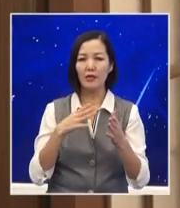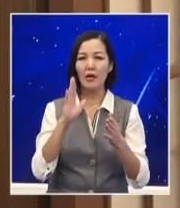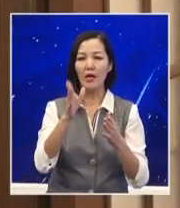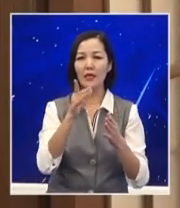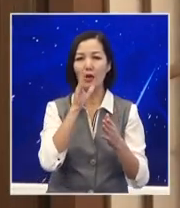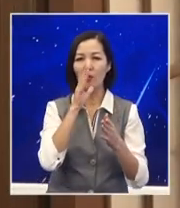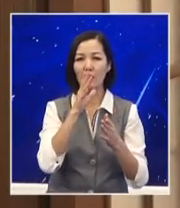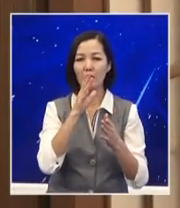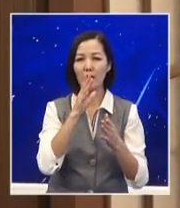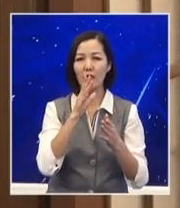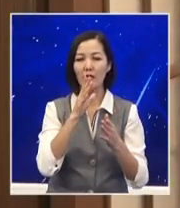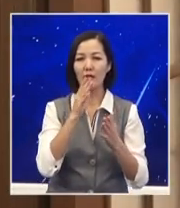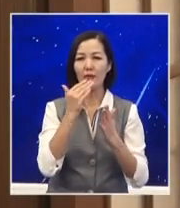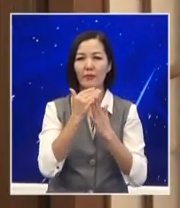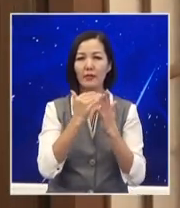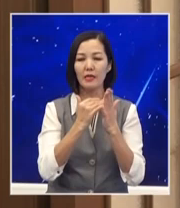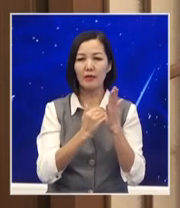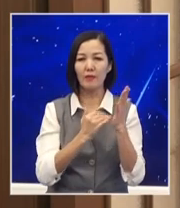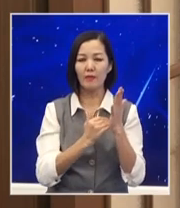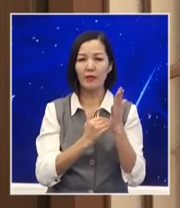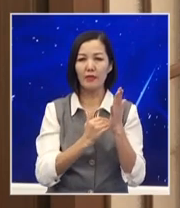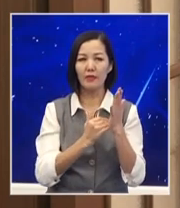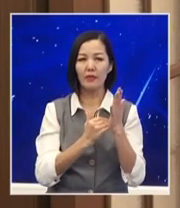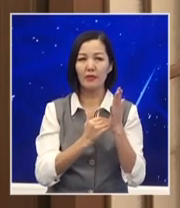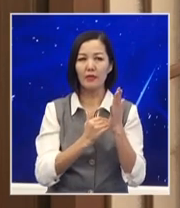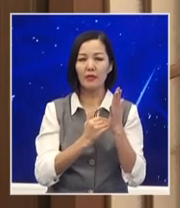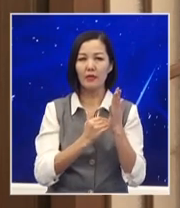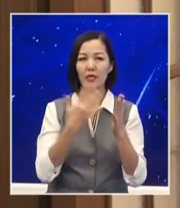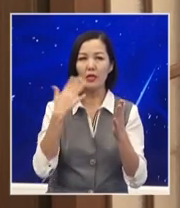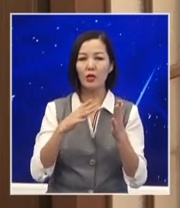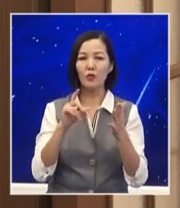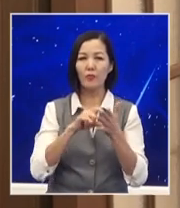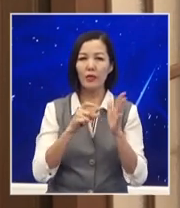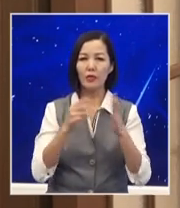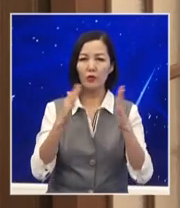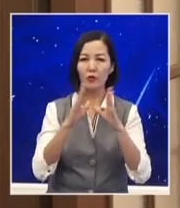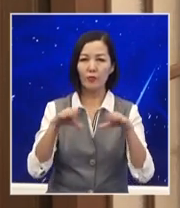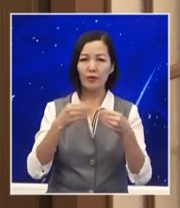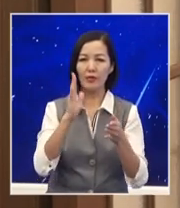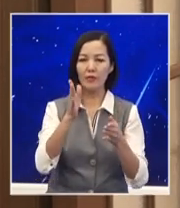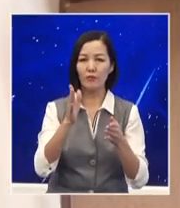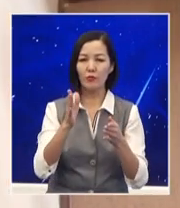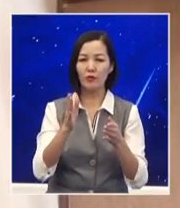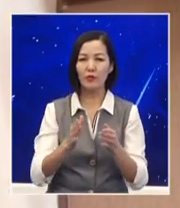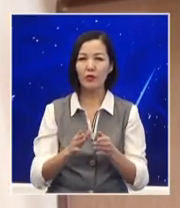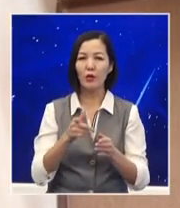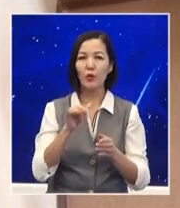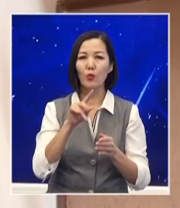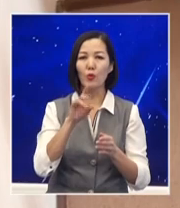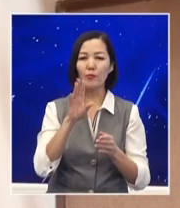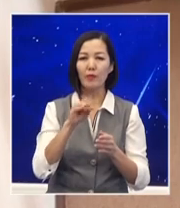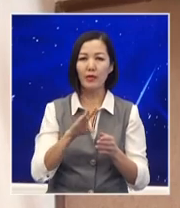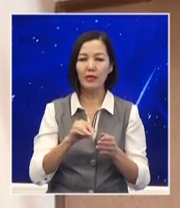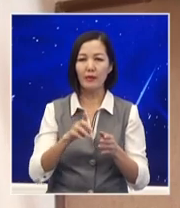уақытта осындай бағдарламамен осы Қарлығаш ықшамауданында 50 пәтерлік үйдің кілтін табыстаймыз. Гүлмира